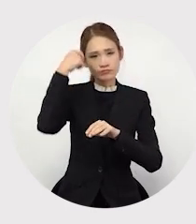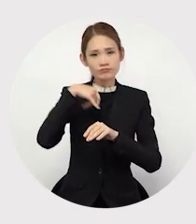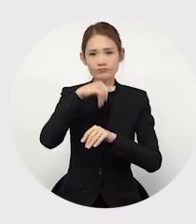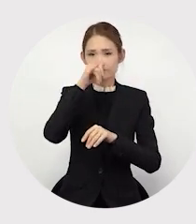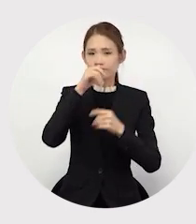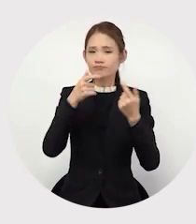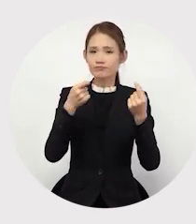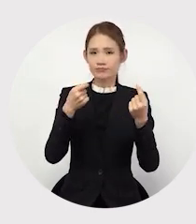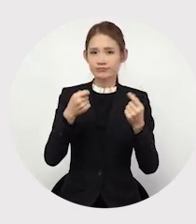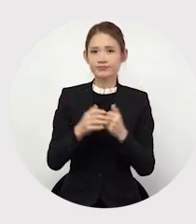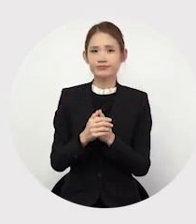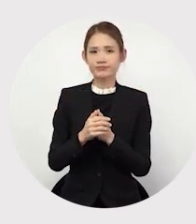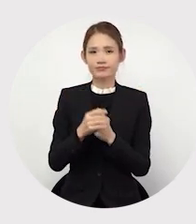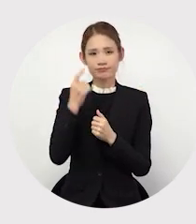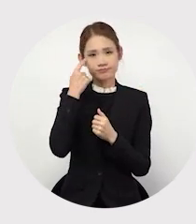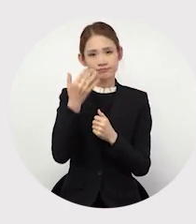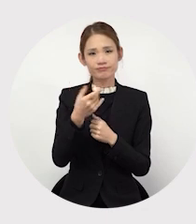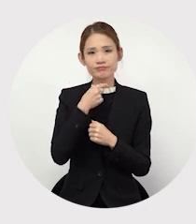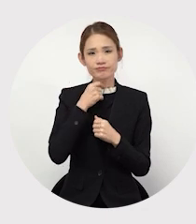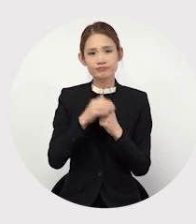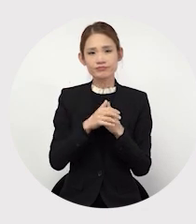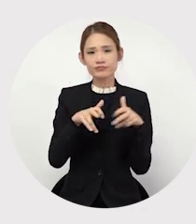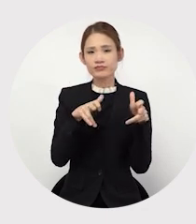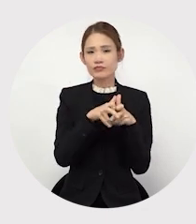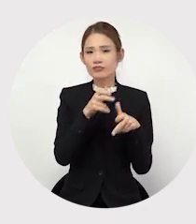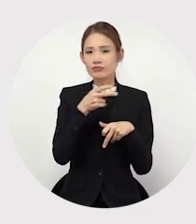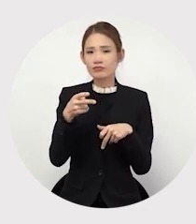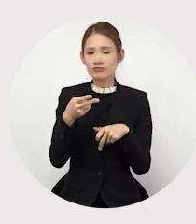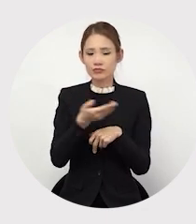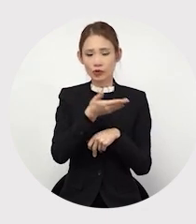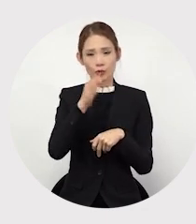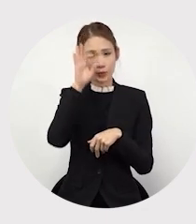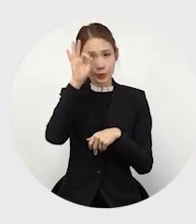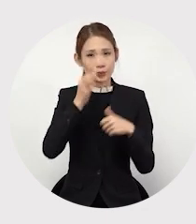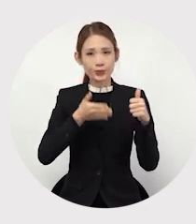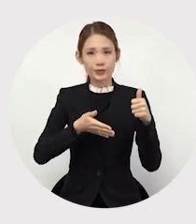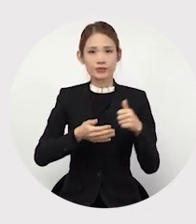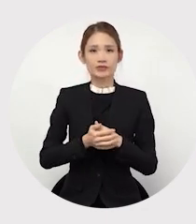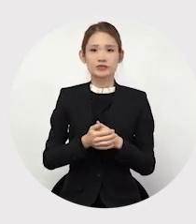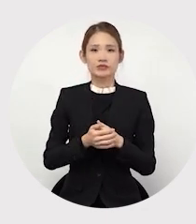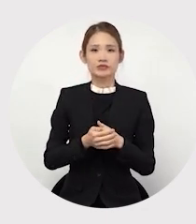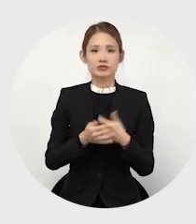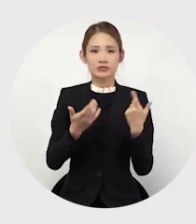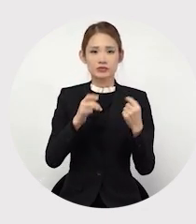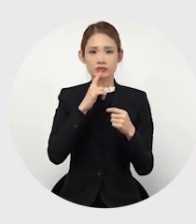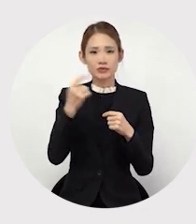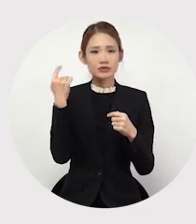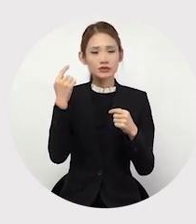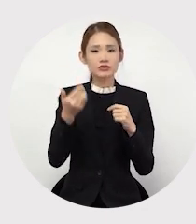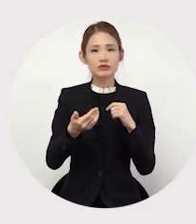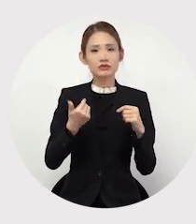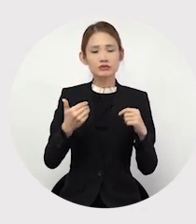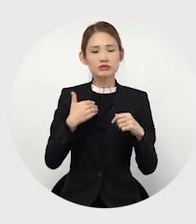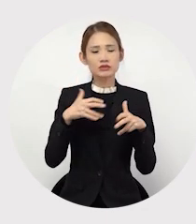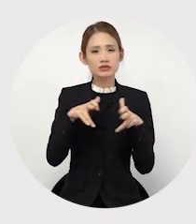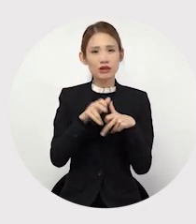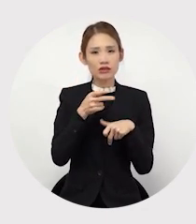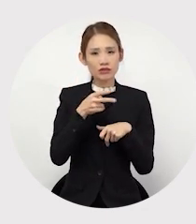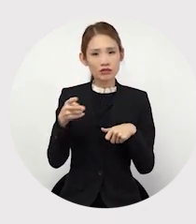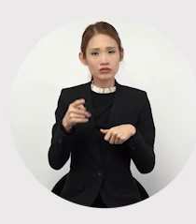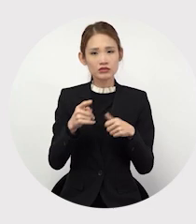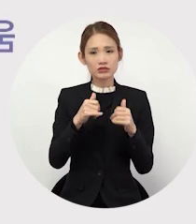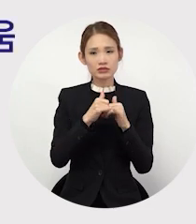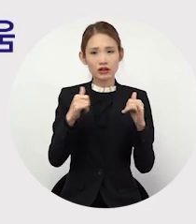다르게 느껴지지 않나 여쭤보고 싶어요. 장애는 여러분 잘 보세요. 이게 우리가 이런 얘기를 듣기 전에는